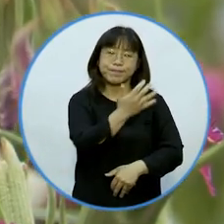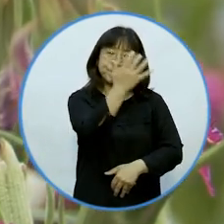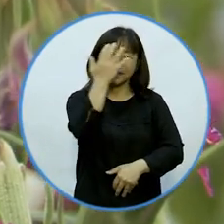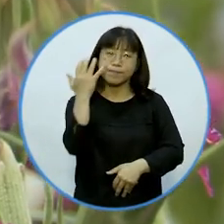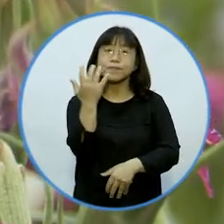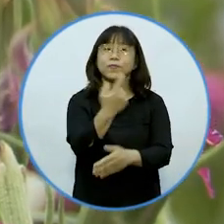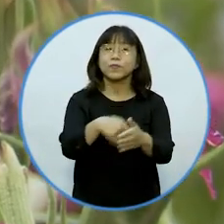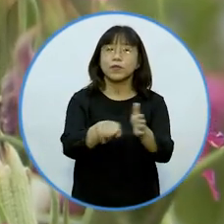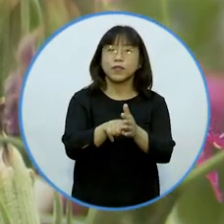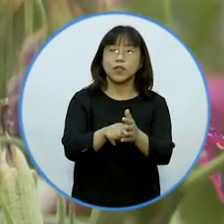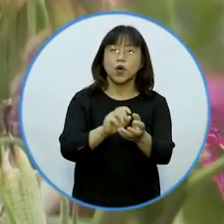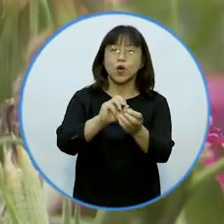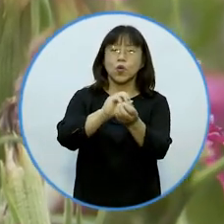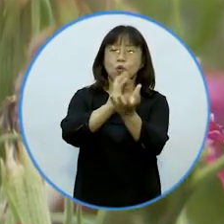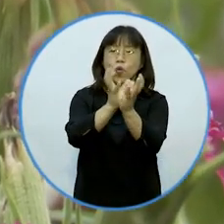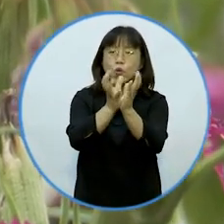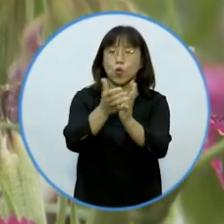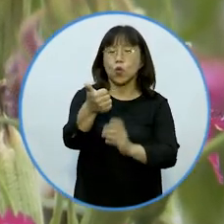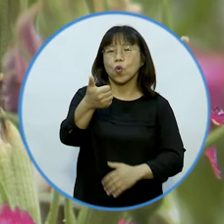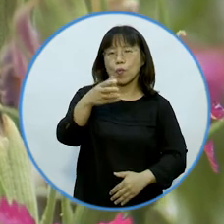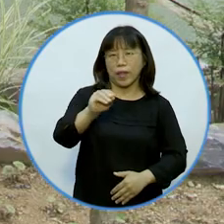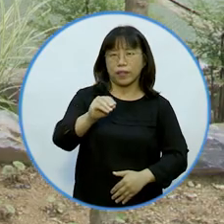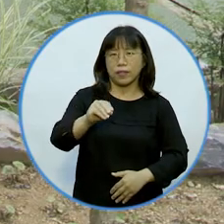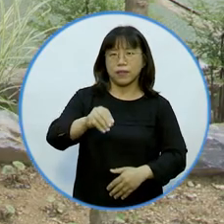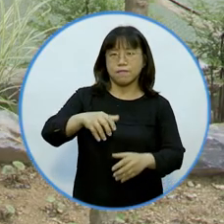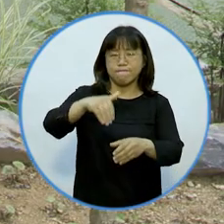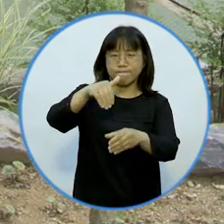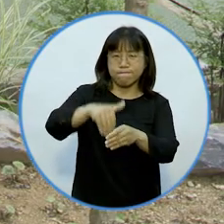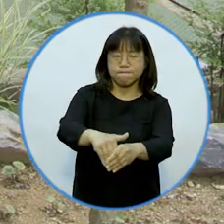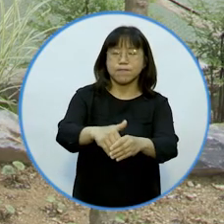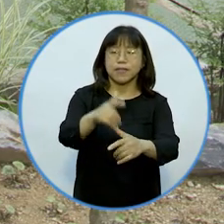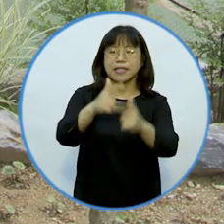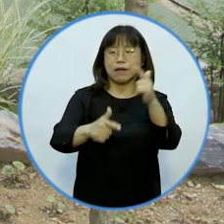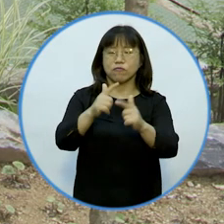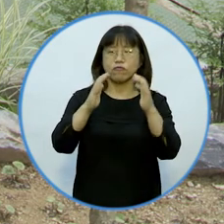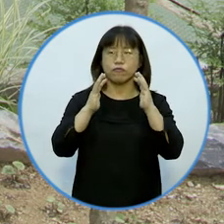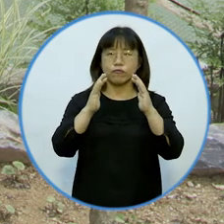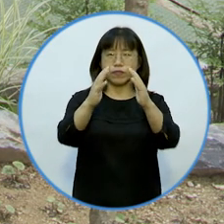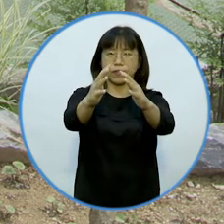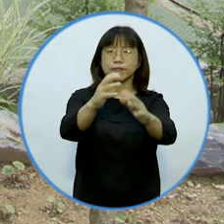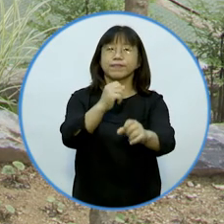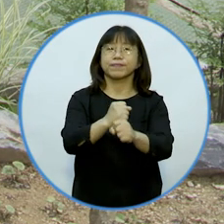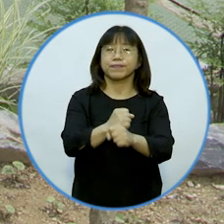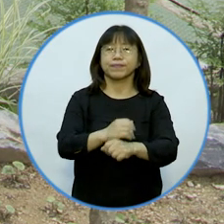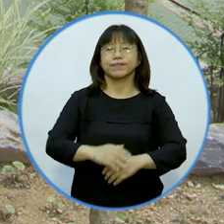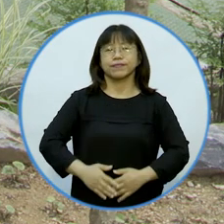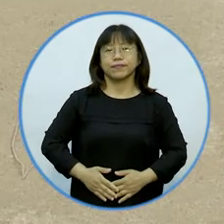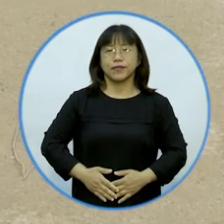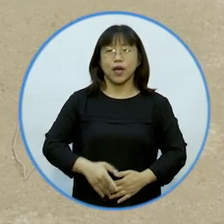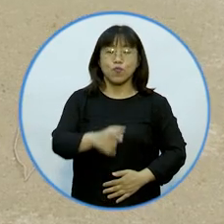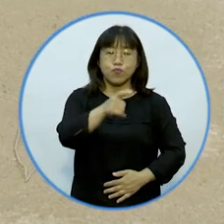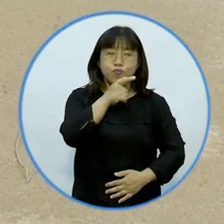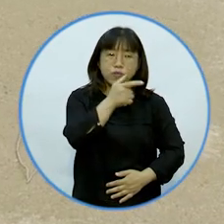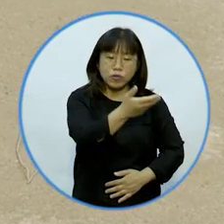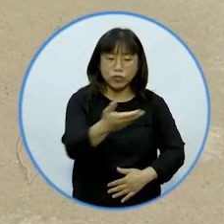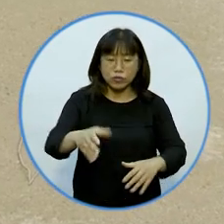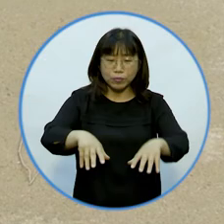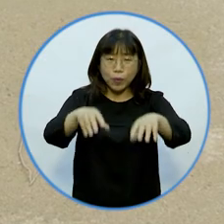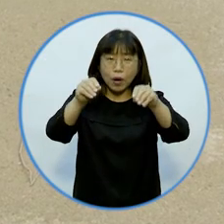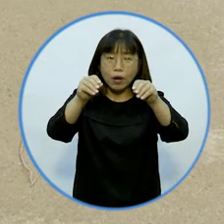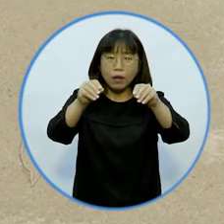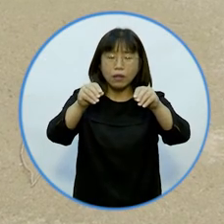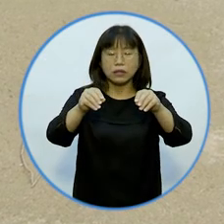연출하기 위한 5만여 본의 꽃을 심고 메타세콰이어 산책로를 조성했습니다. 특히 물이 흐르지